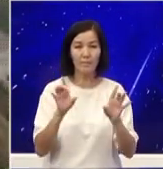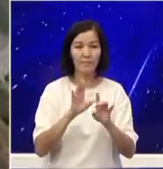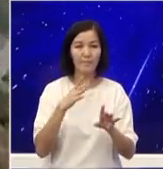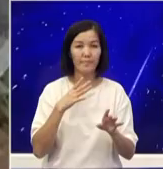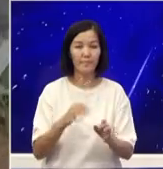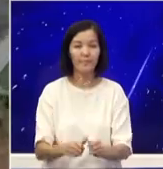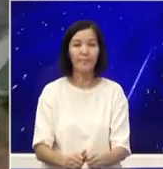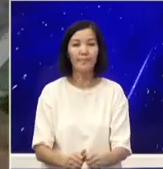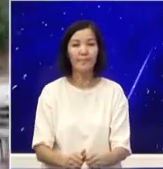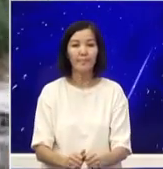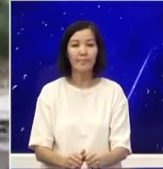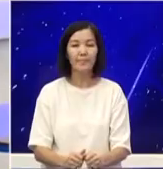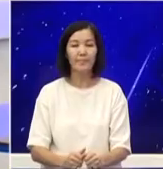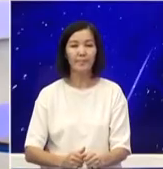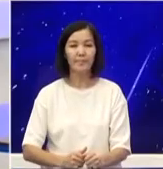Жетісу телеарнасы.